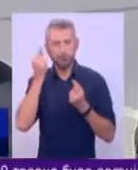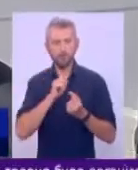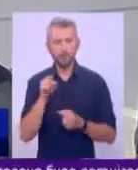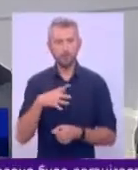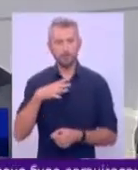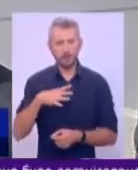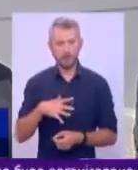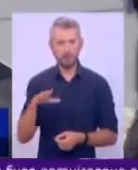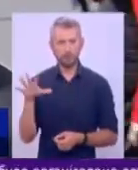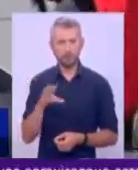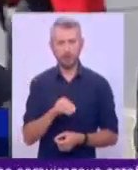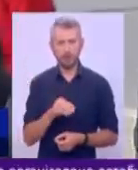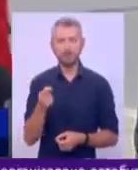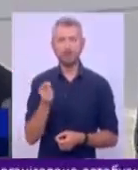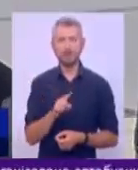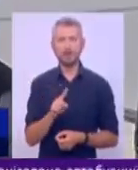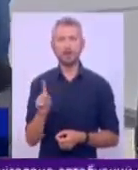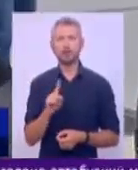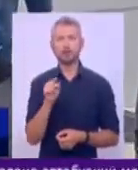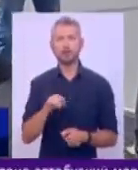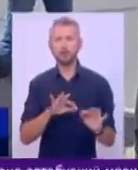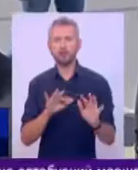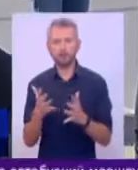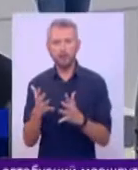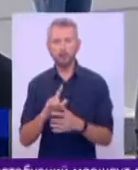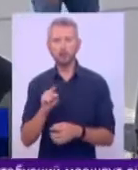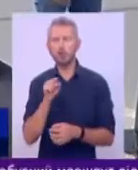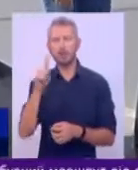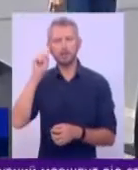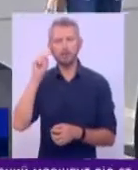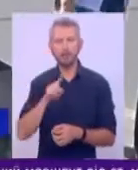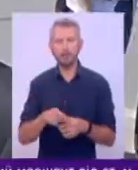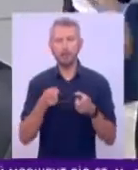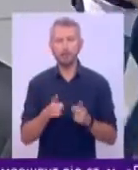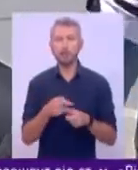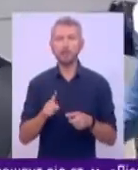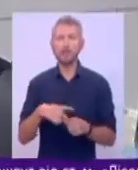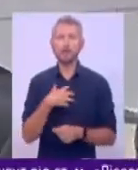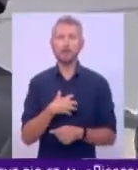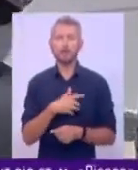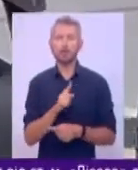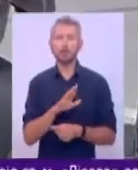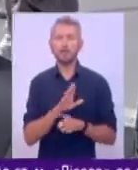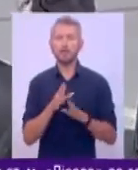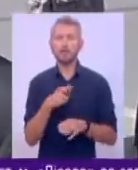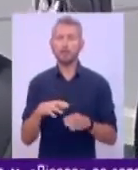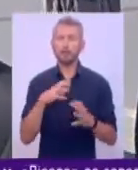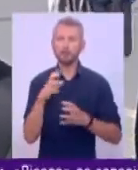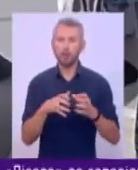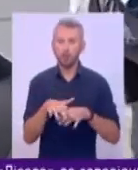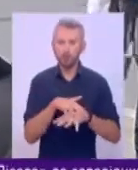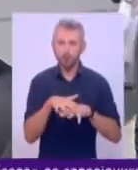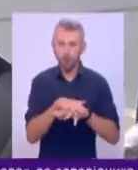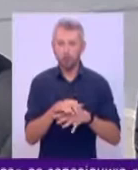витримав усе те, що з ним відбувається, і щоб він знав насправді все важливо, що не тільки для міжнародної спільноти, а ще й